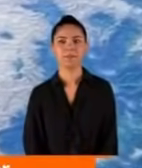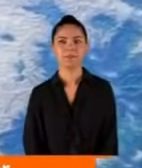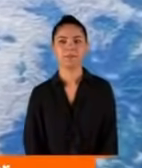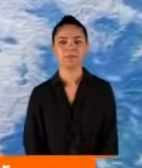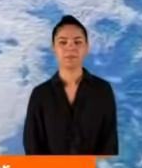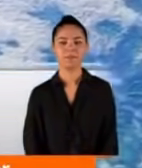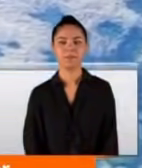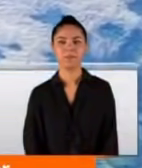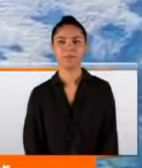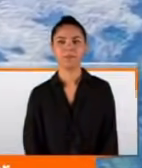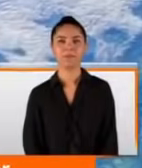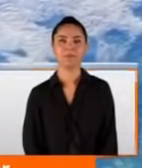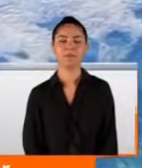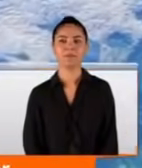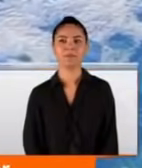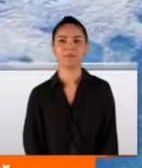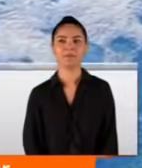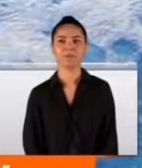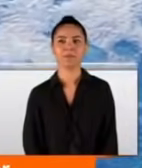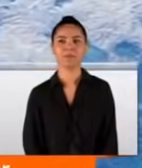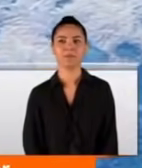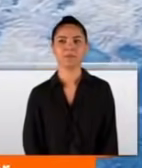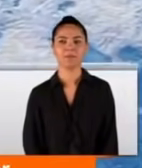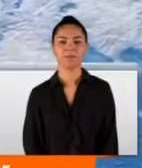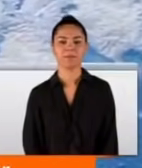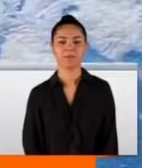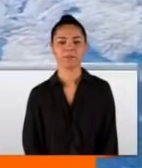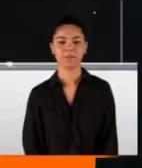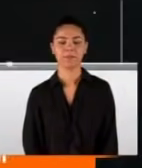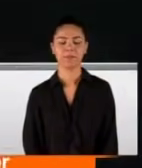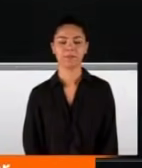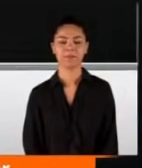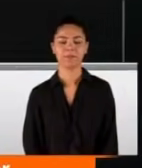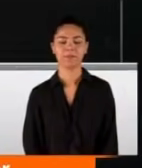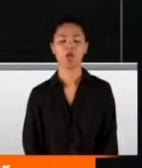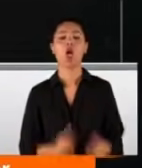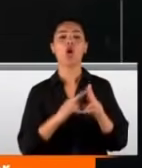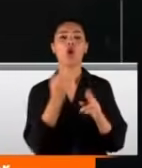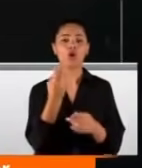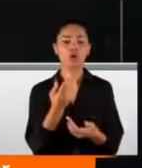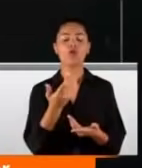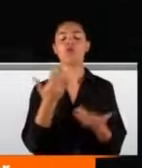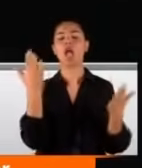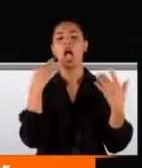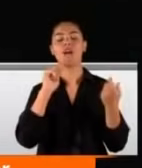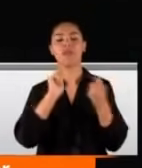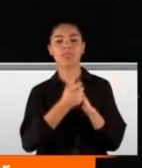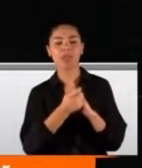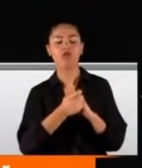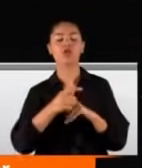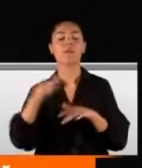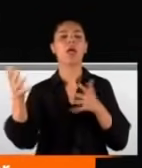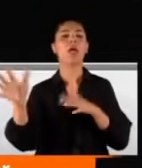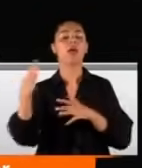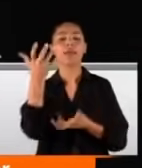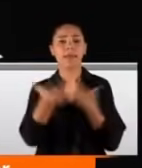NASA found that the single likeliest impact moment would be on the afternoon of September 24th. Pandemi, küresel ısınma, yangınlar, depremler